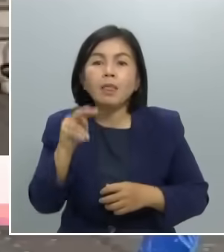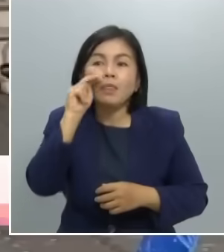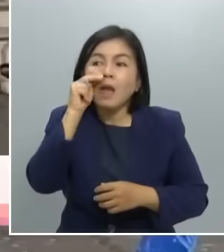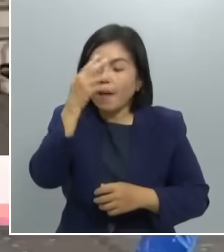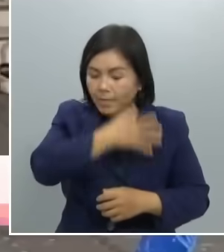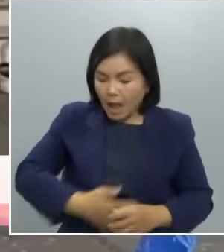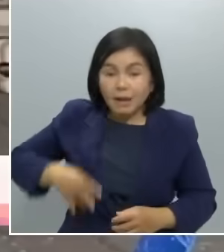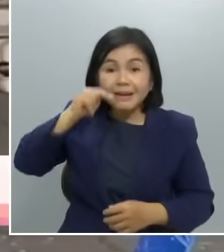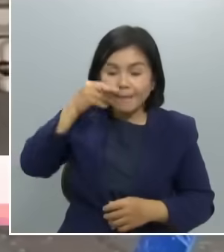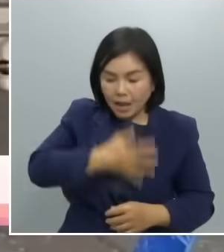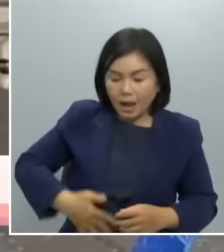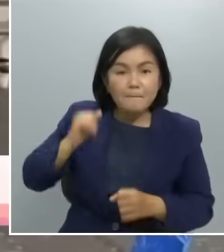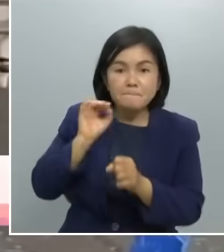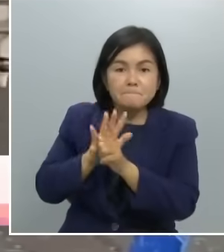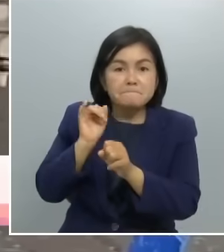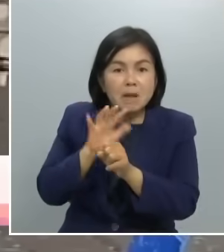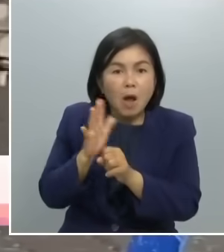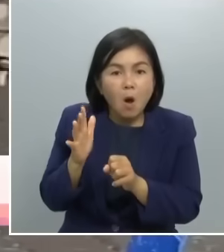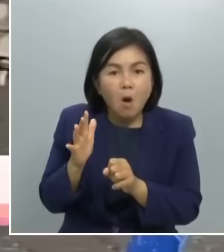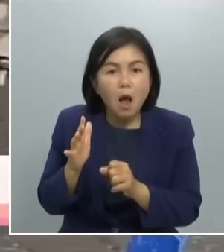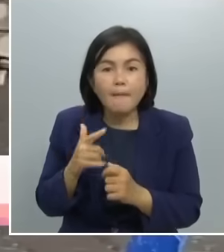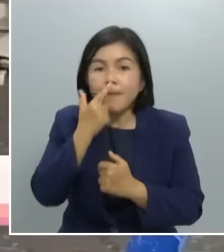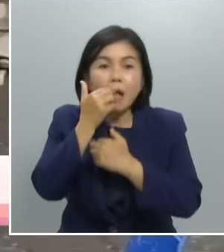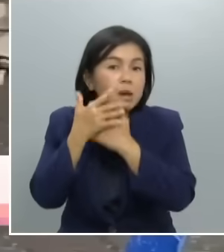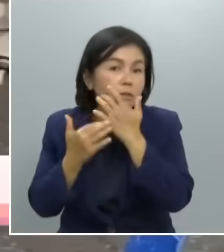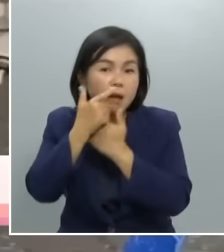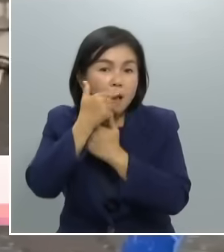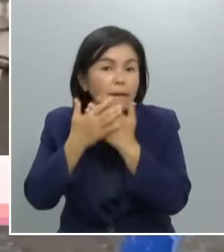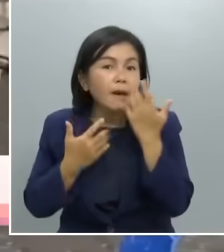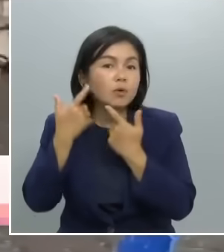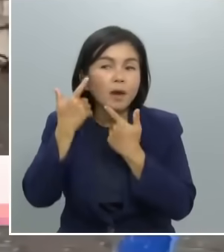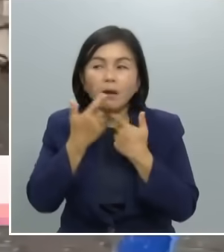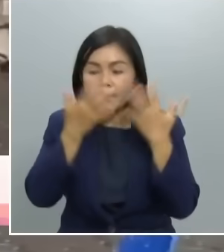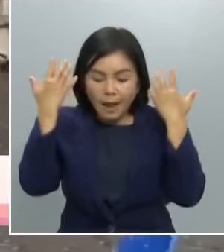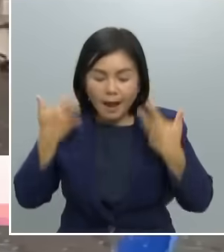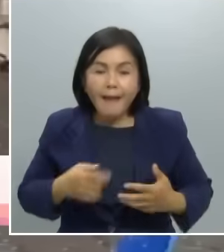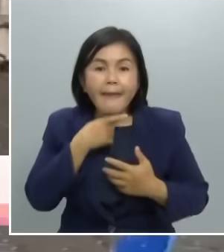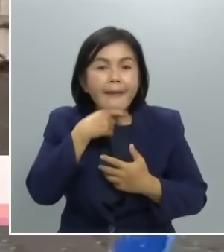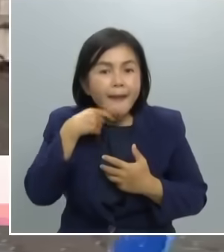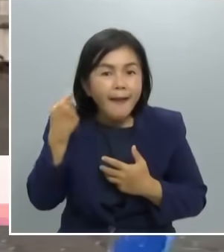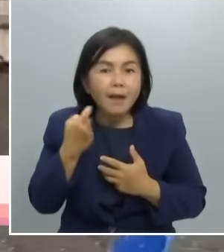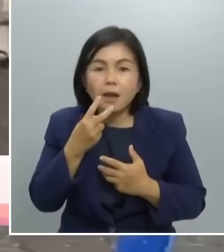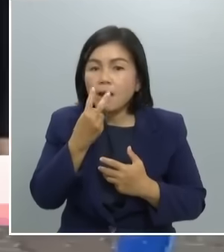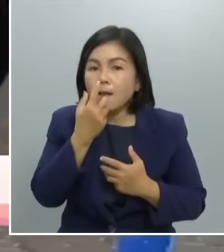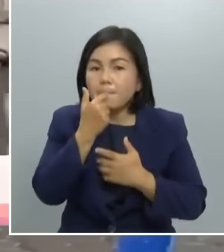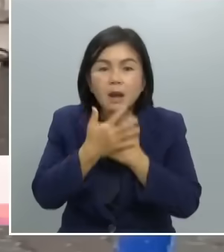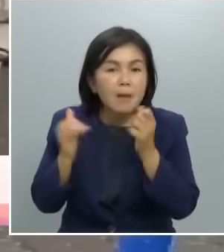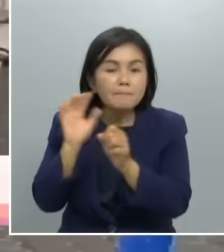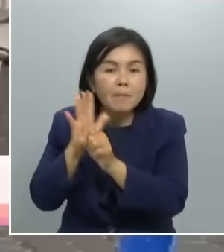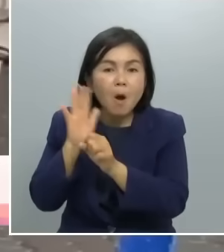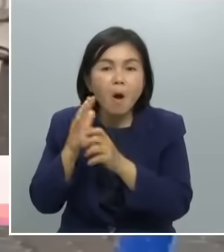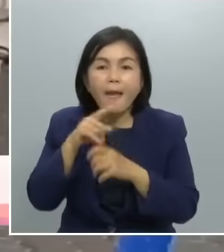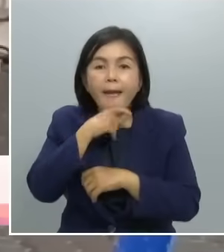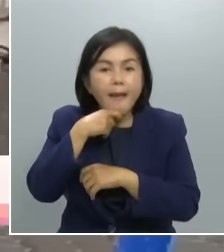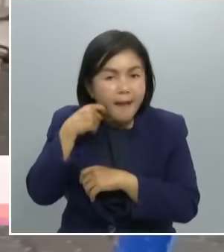างรุนแรงแล้วก็เลือดแห้งเลือดไปเลี้ยงไม่ได้อะค่ะกล้ามเนื้อเนี่ย